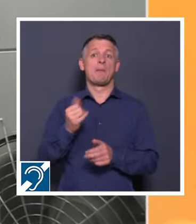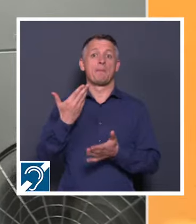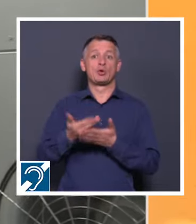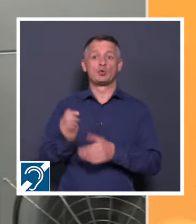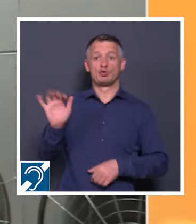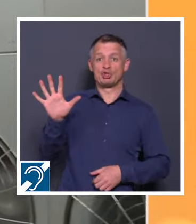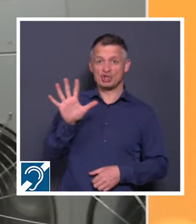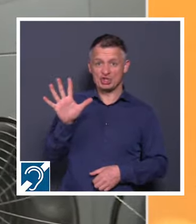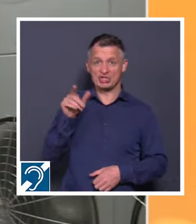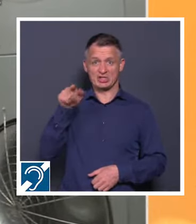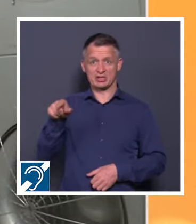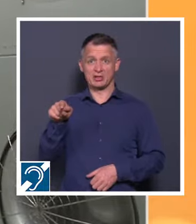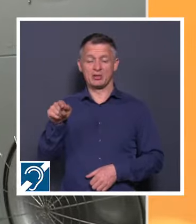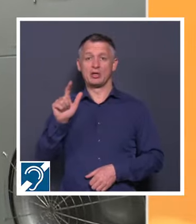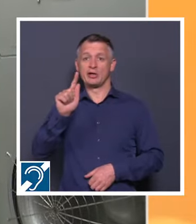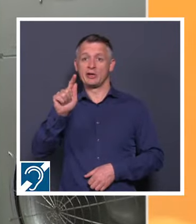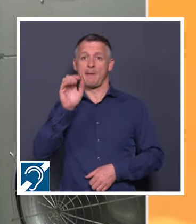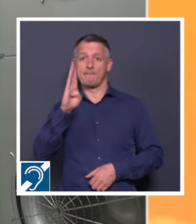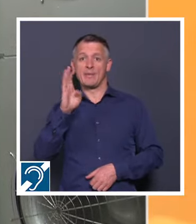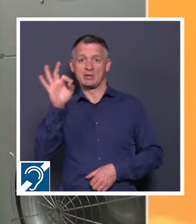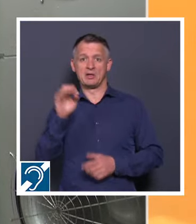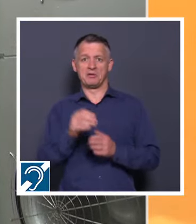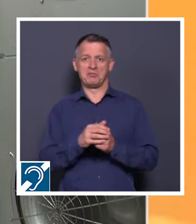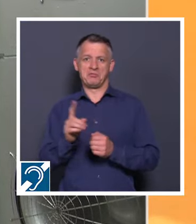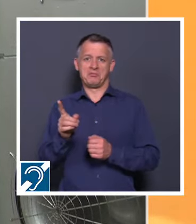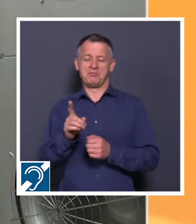că să fim serioși, nu ne așteptam nici la